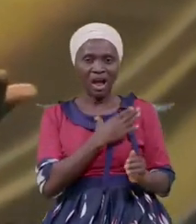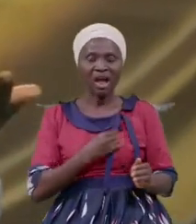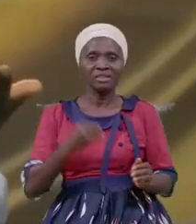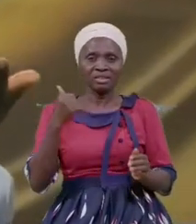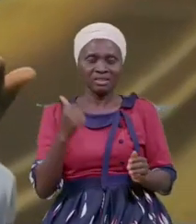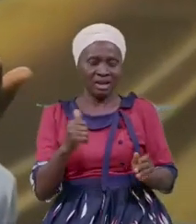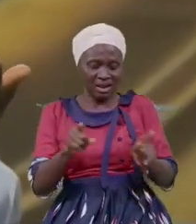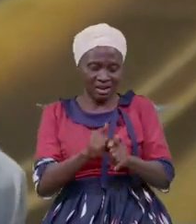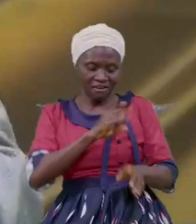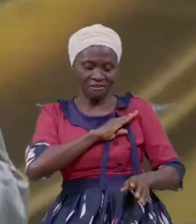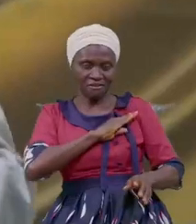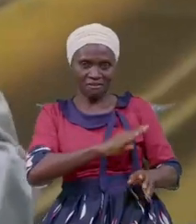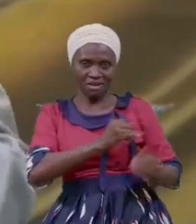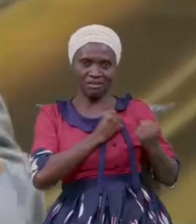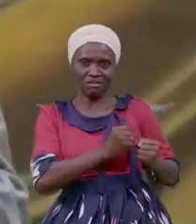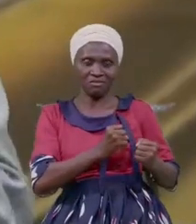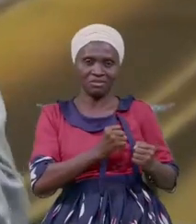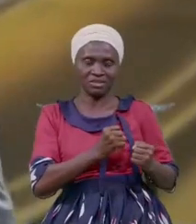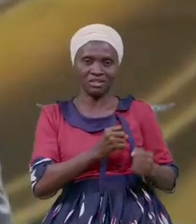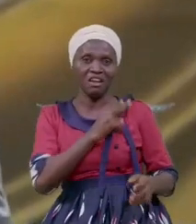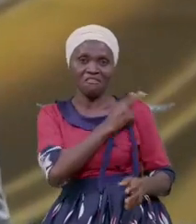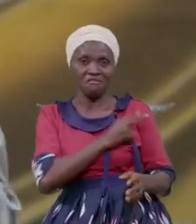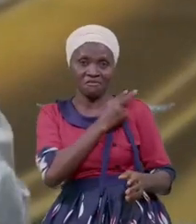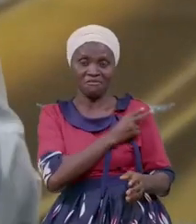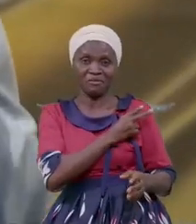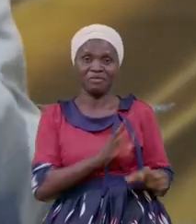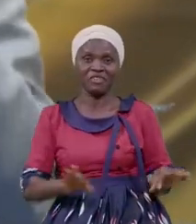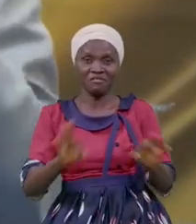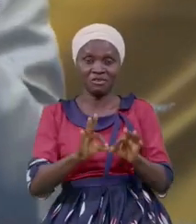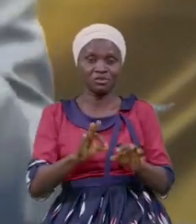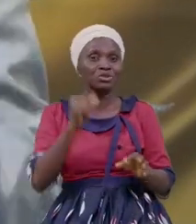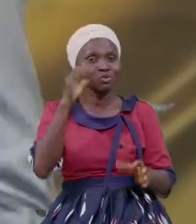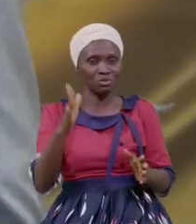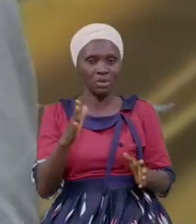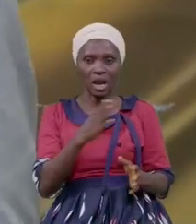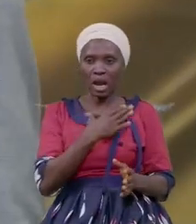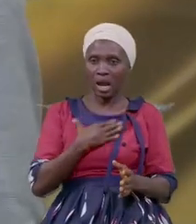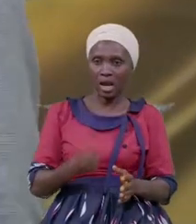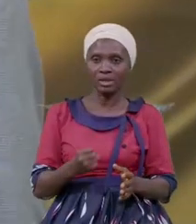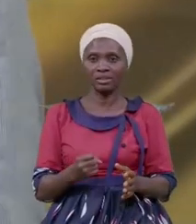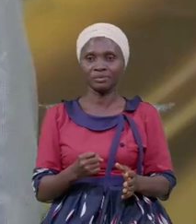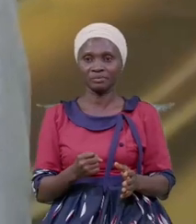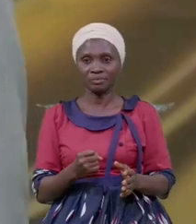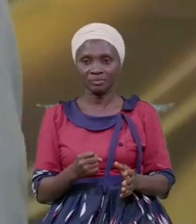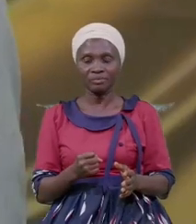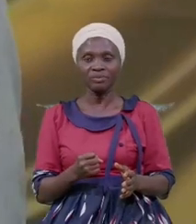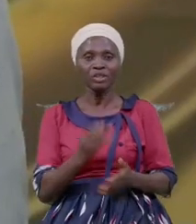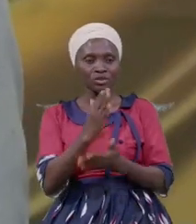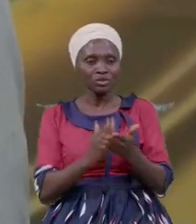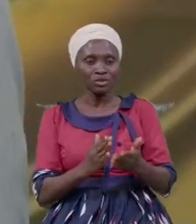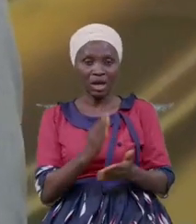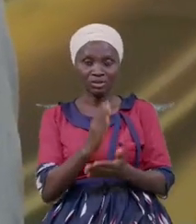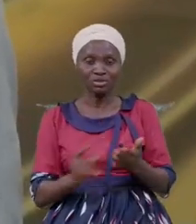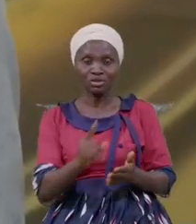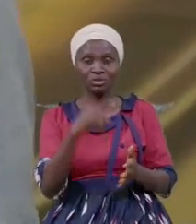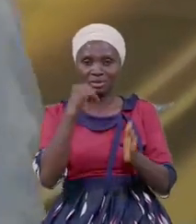et quelqu'un dit si tu ne penses pas que tu es comme ça fais semblant jusqu'à ce que tu le fasses